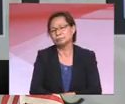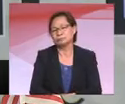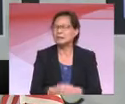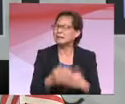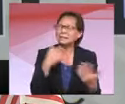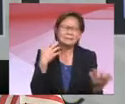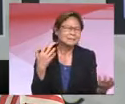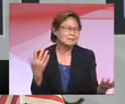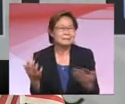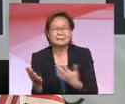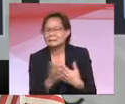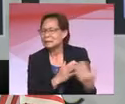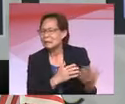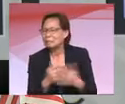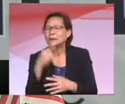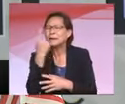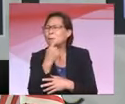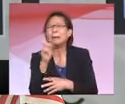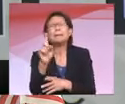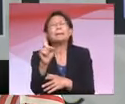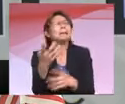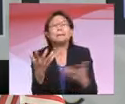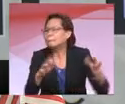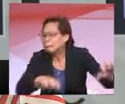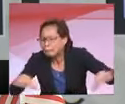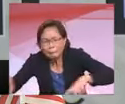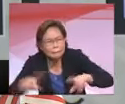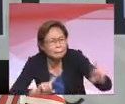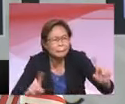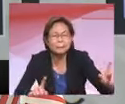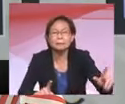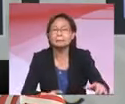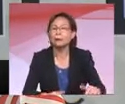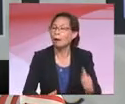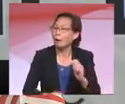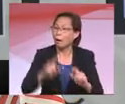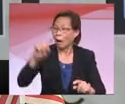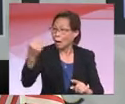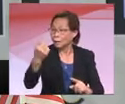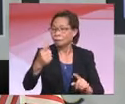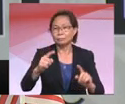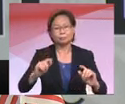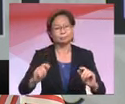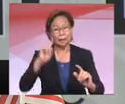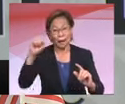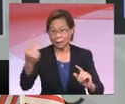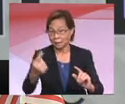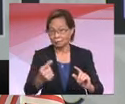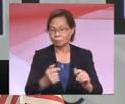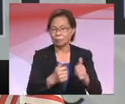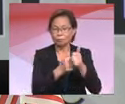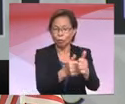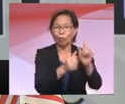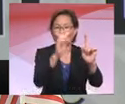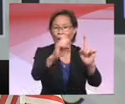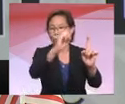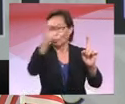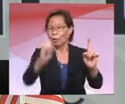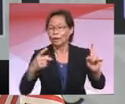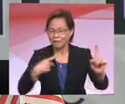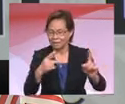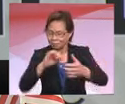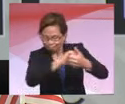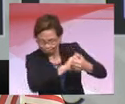kira siapa dan di mana sekalipun. Hanya dengan kepatuhan 100% terhadap akta ini, kita dapat bersatu